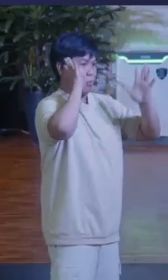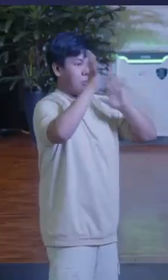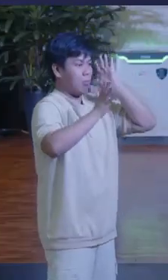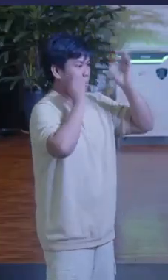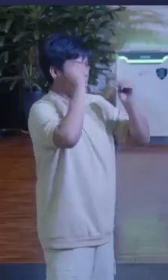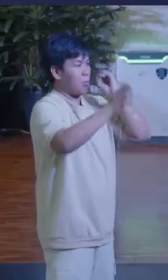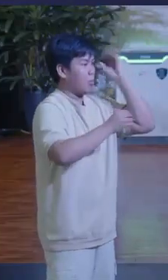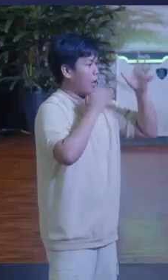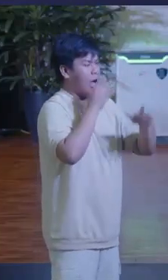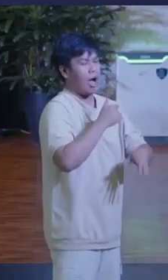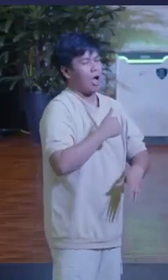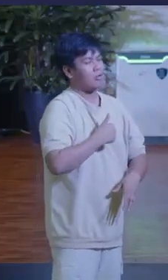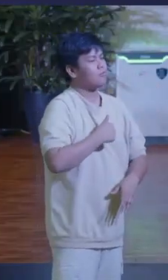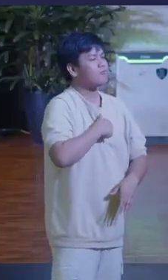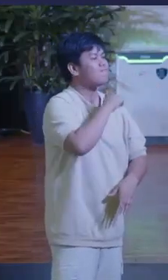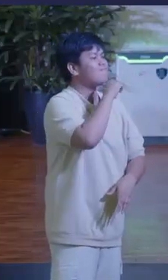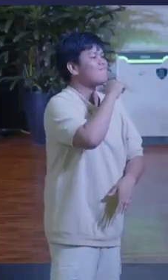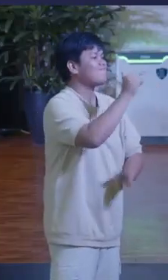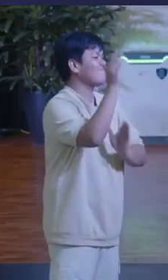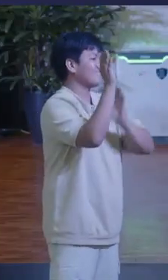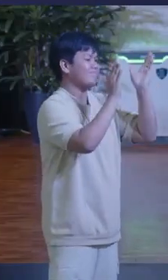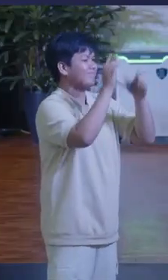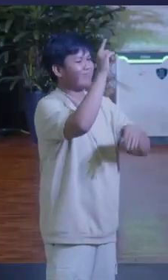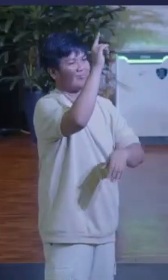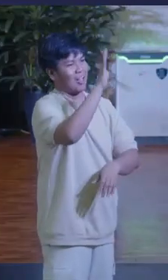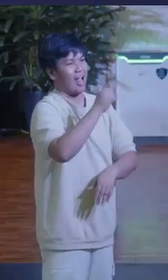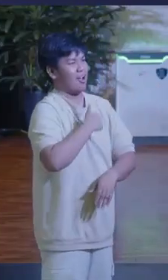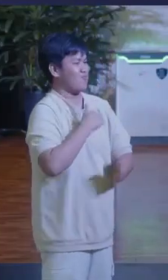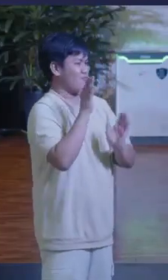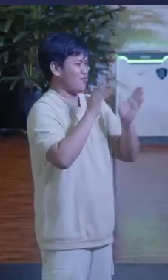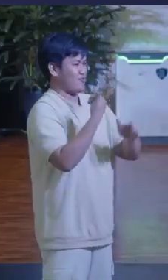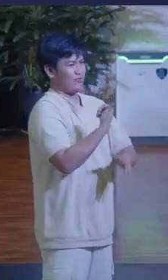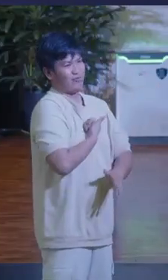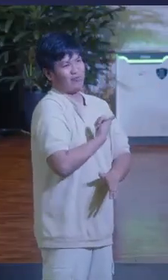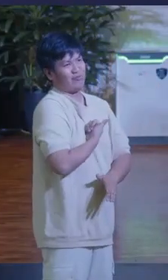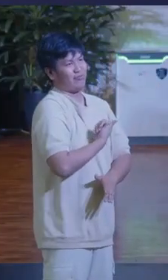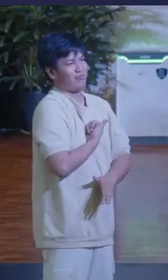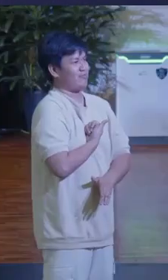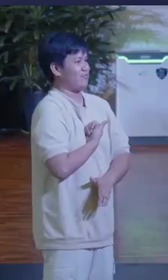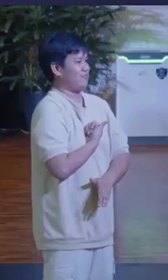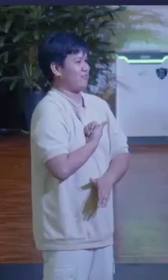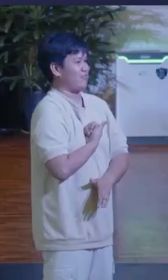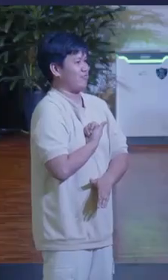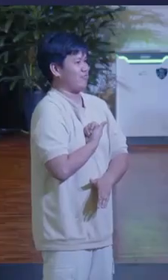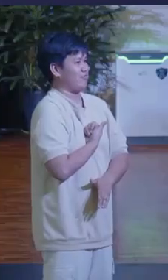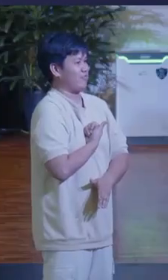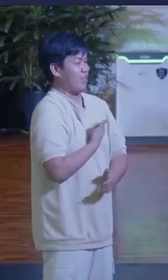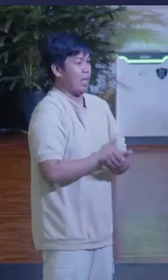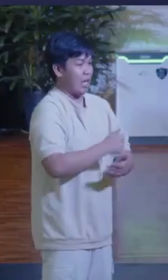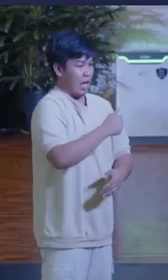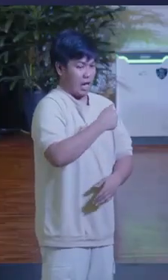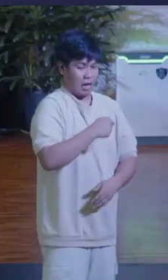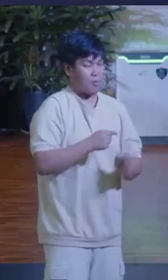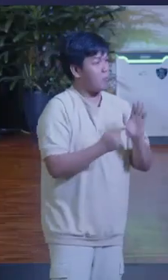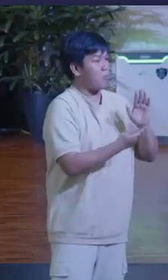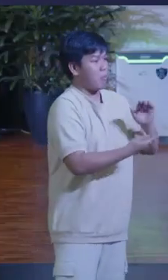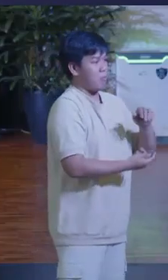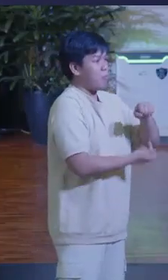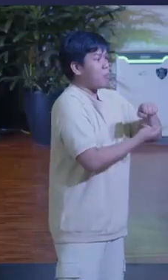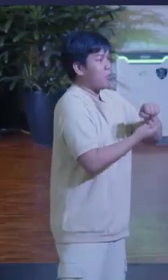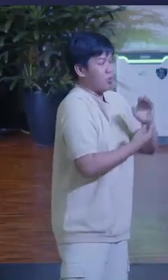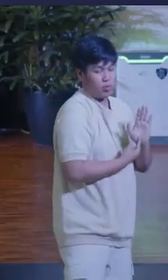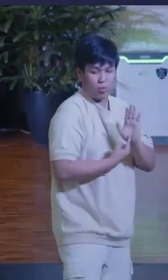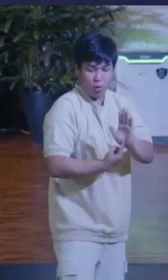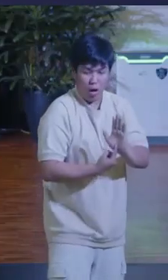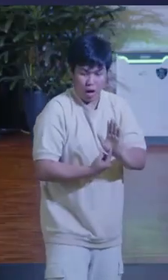Christ. So sa ganitong paraan, idiniin ni Pablo kung paano siya tinawag ng Diyos, yung mirakulo ng